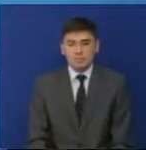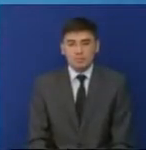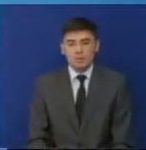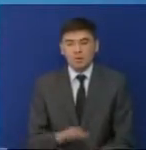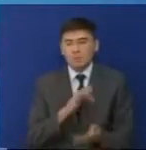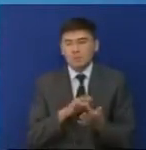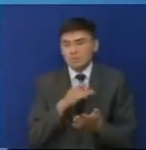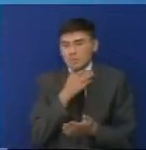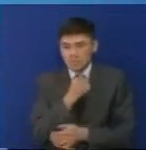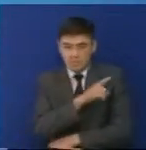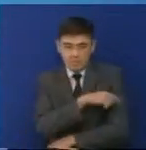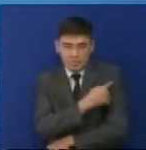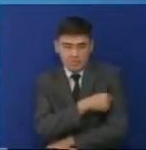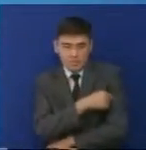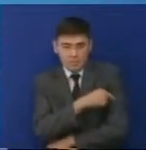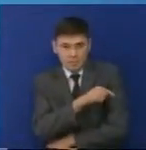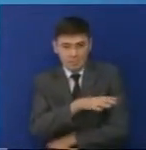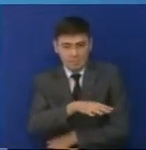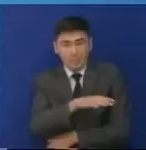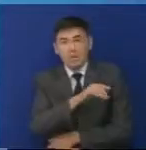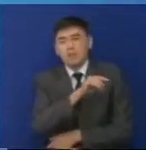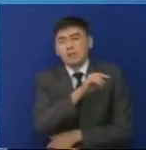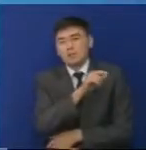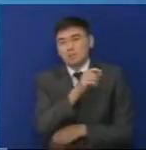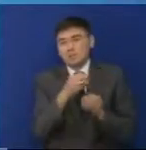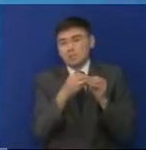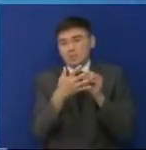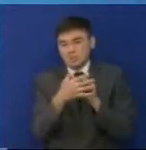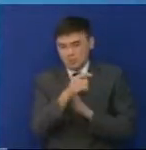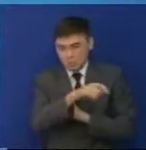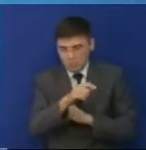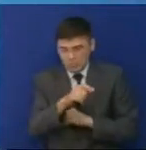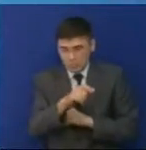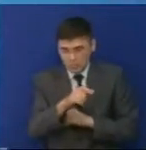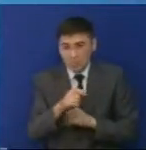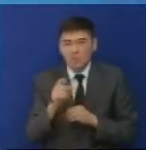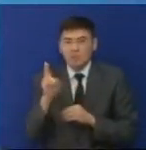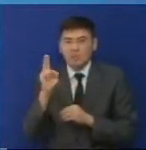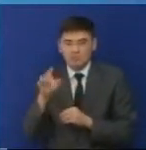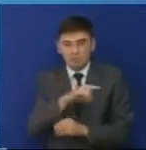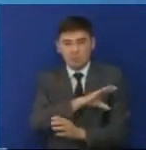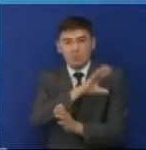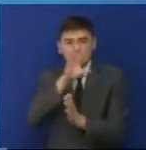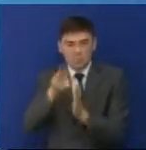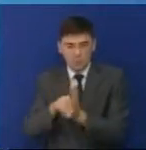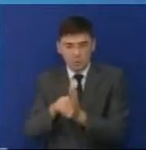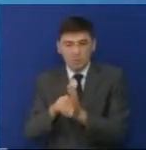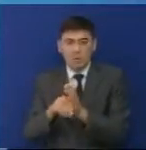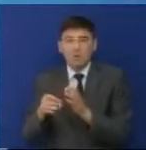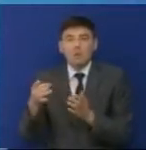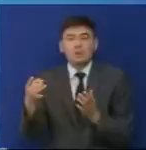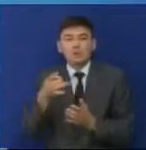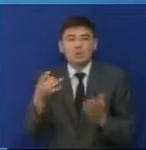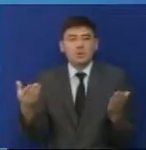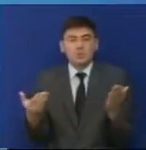Семейде медицина саласының 15 қызметкері баспаналы болды. Оларға қарағайлы шағын ауданындағы жаңа пәтерлердің кілттерін